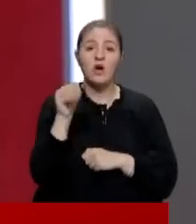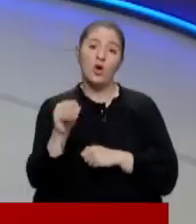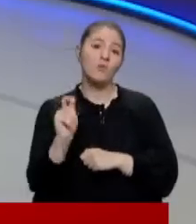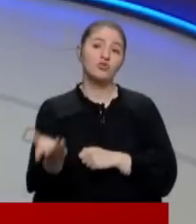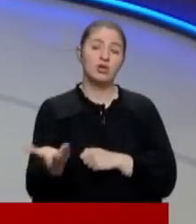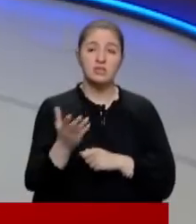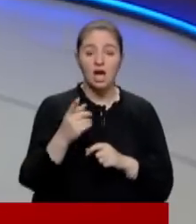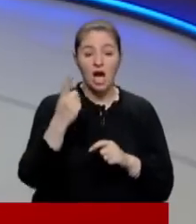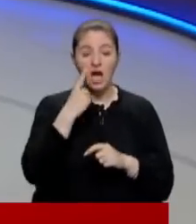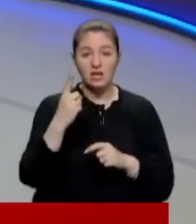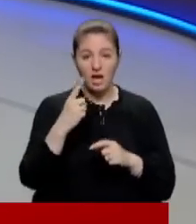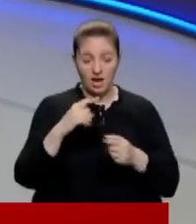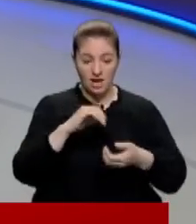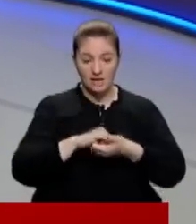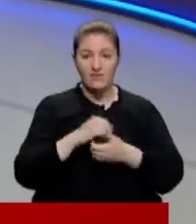vergi getireceğiz